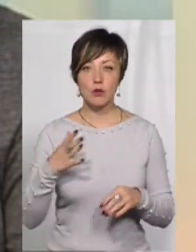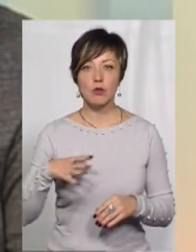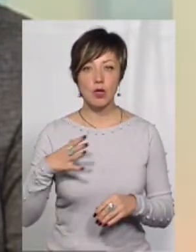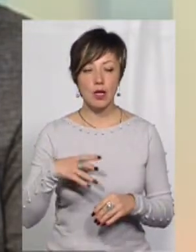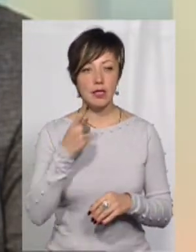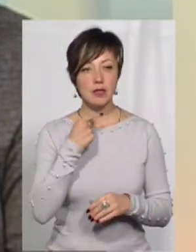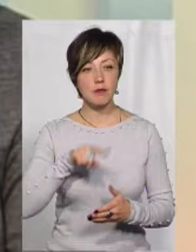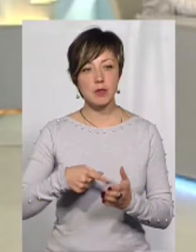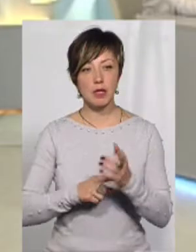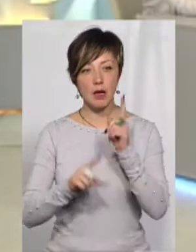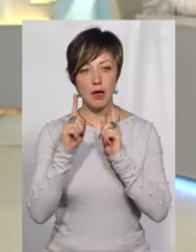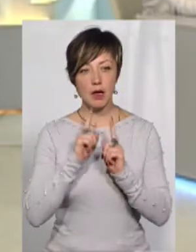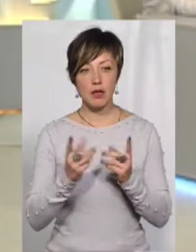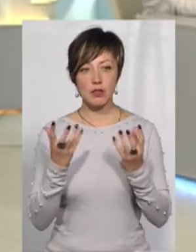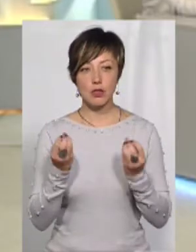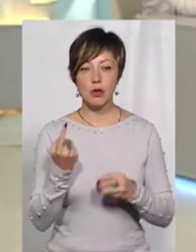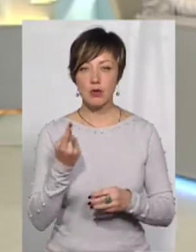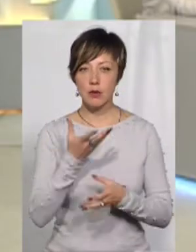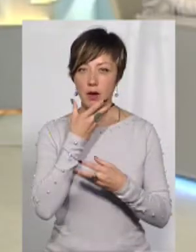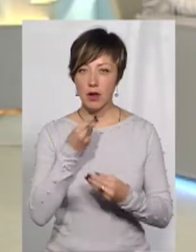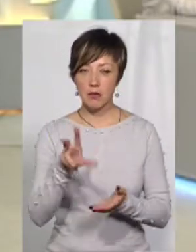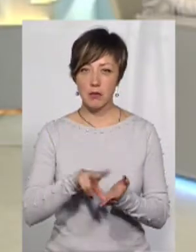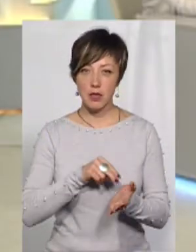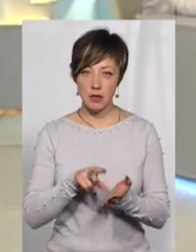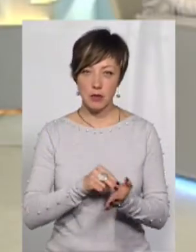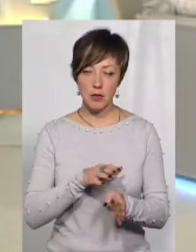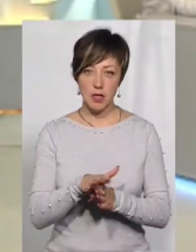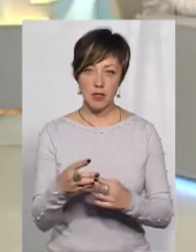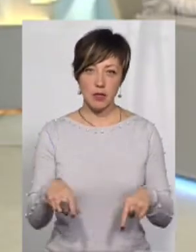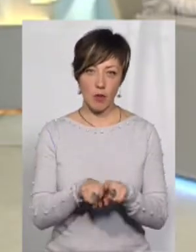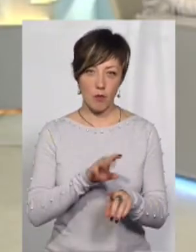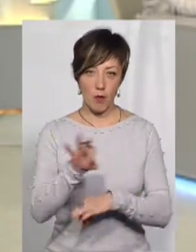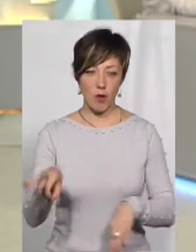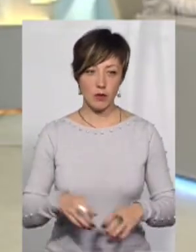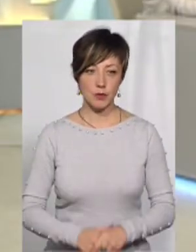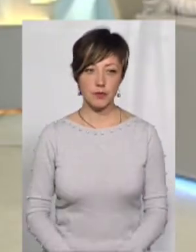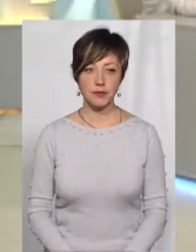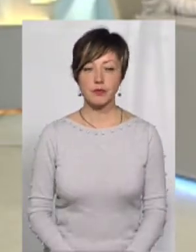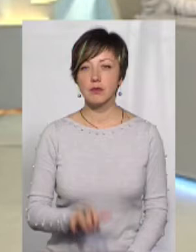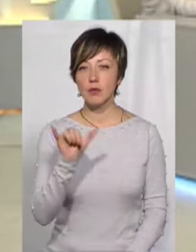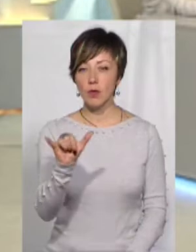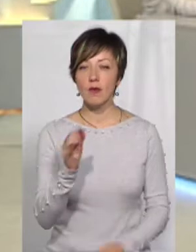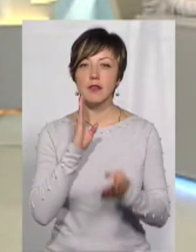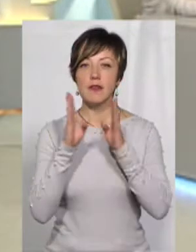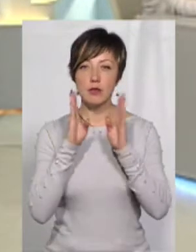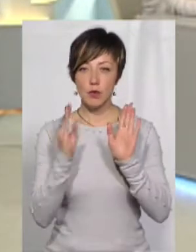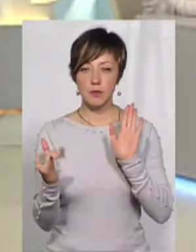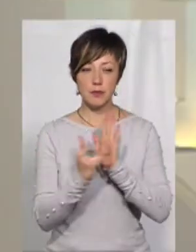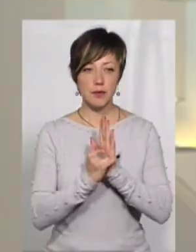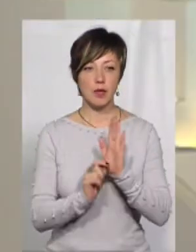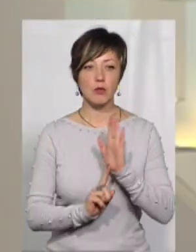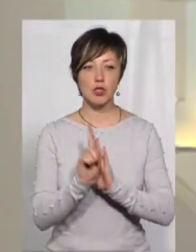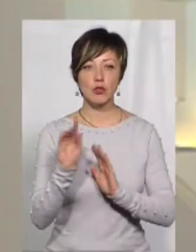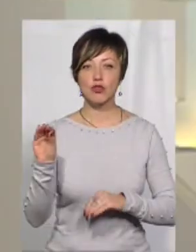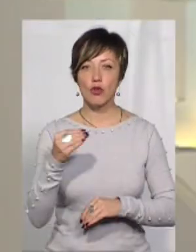що Красилівська міська рада стане ще одним гарним прикладом реалізації такого проєкту. Побачила у вас на сторінці у Фейсбук, що